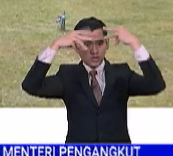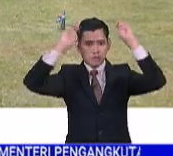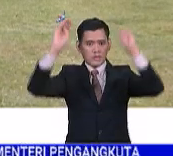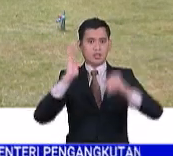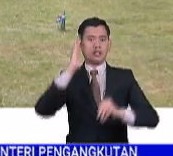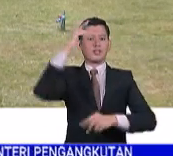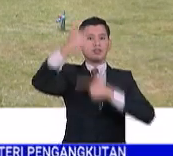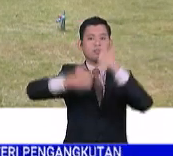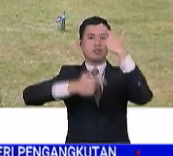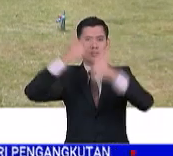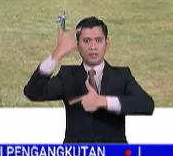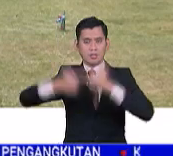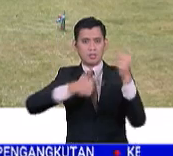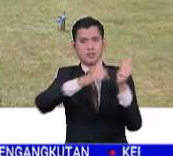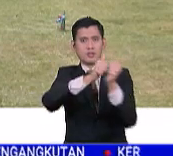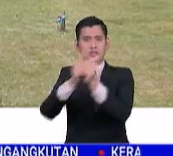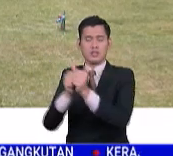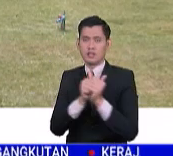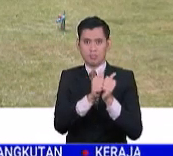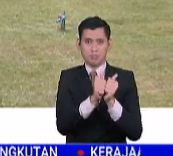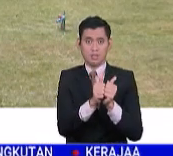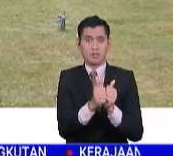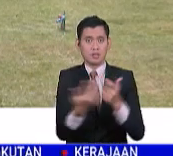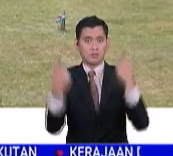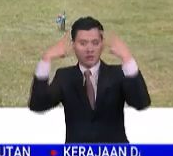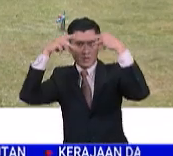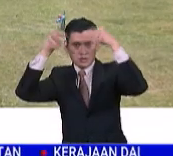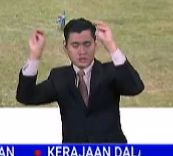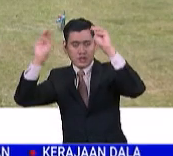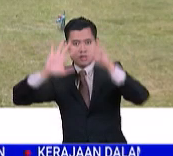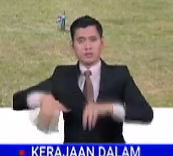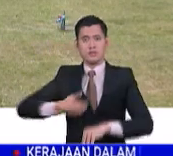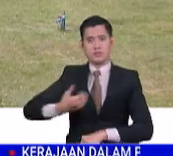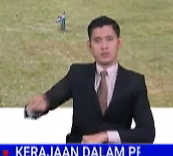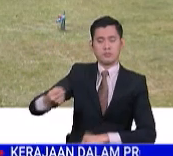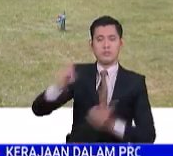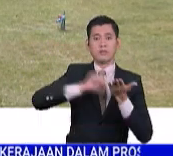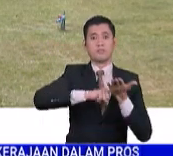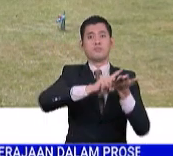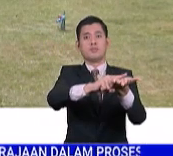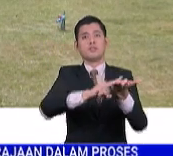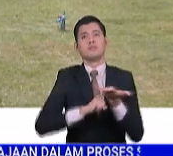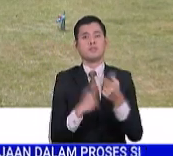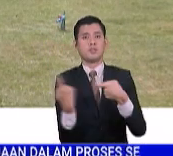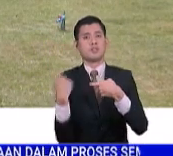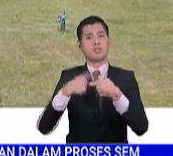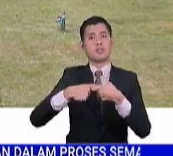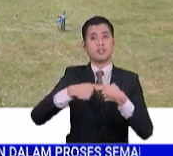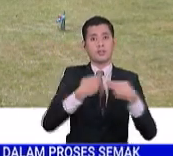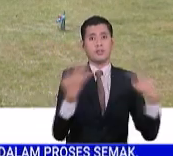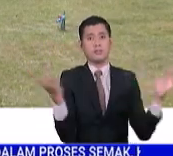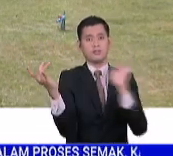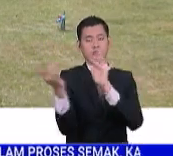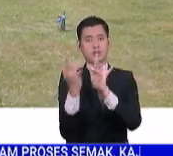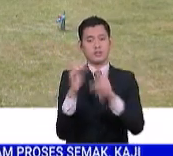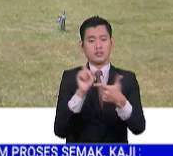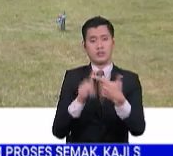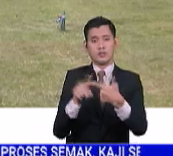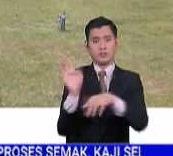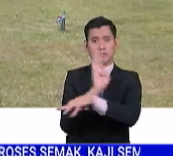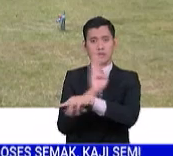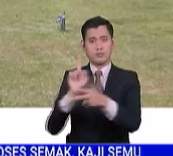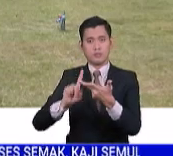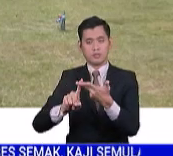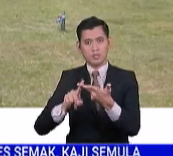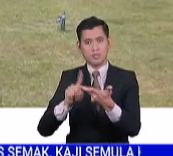mengerikan pertemuan dengan rekan sejawatnya Muenchen antara fokus perbincangan adalah beberapa isu berkaitan hubungan dua halo perdagangan